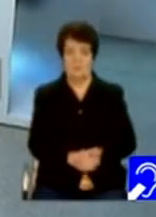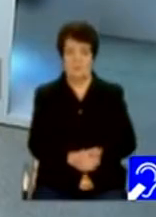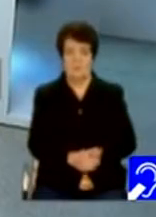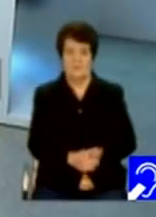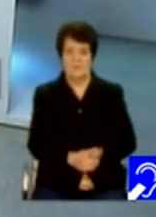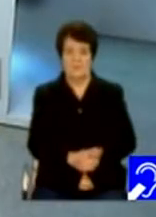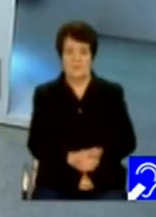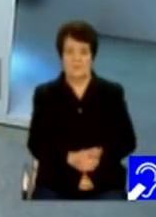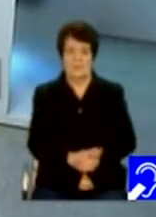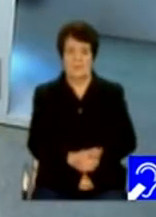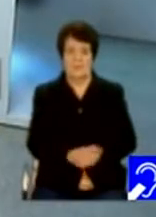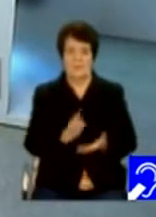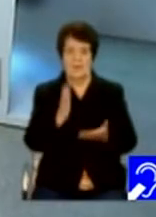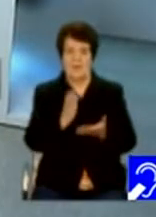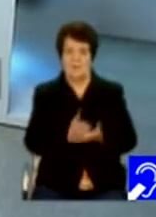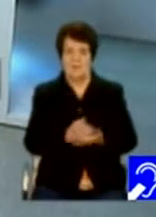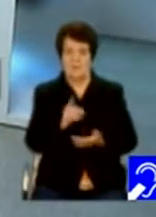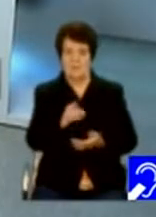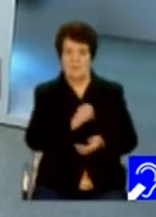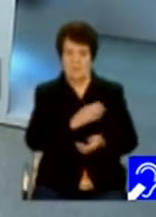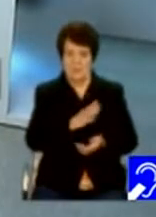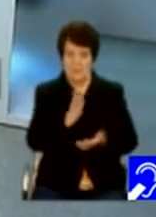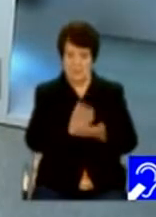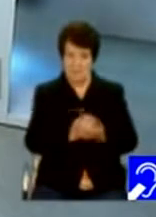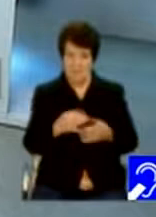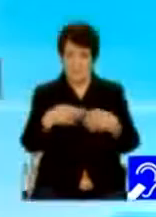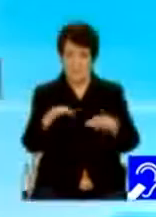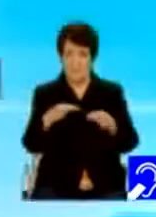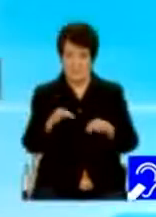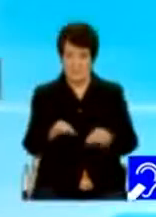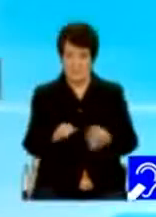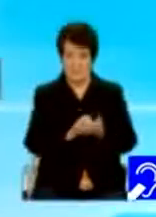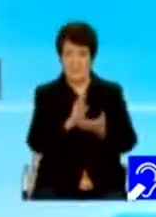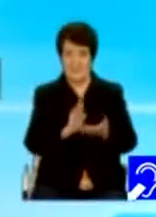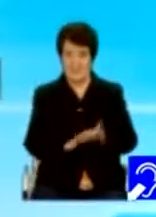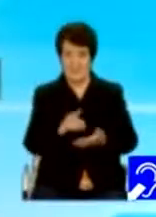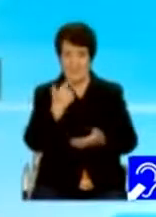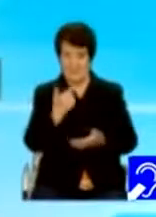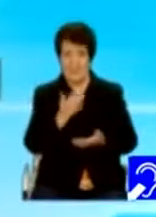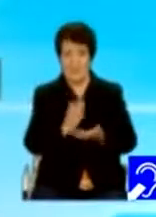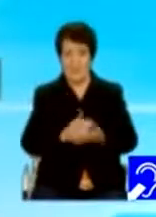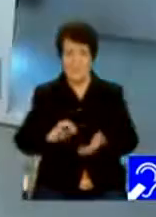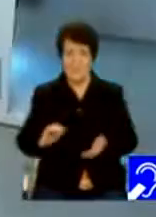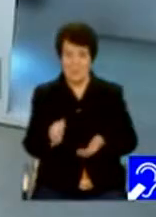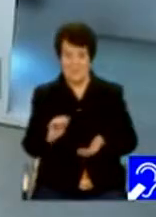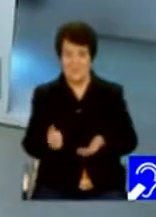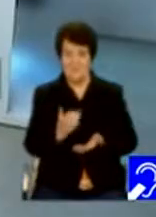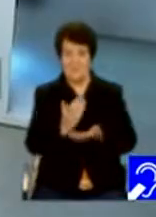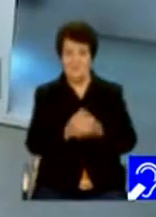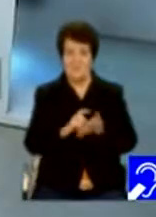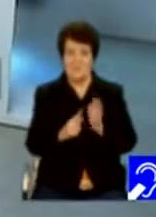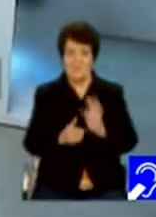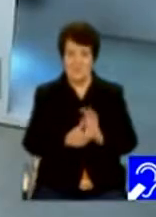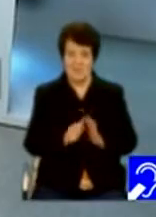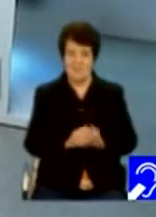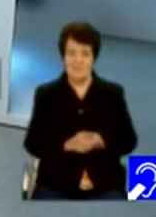domnul Costiuc. Eu cel mai bogat. Aveți mașină registrată pe cumnat, eu din banii cel mai bogat, am prieteni, aveți am apartament apropiat, registrat